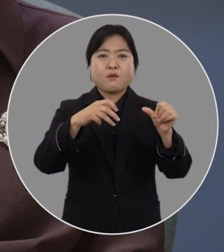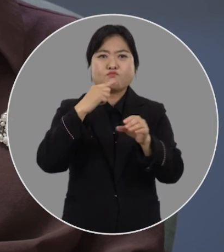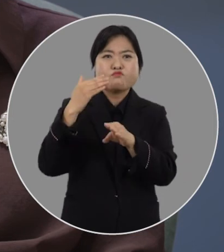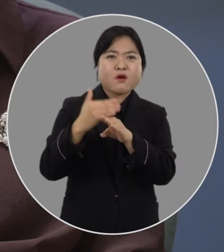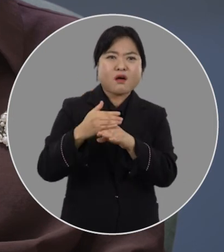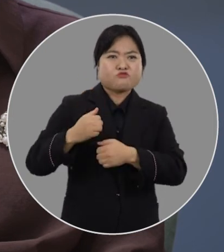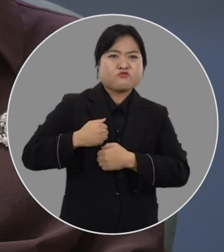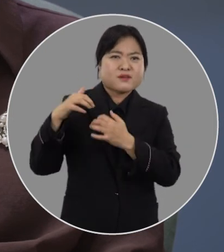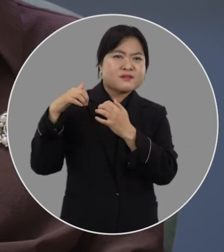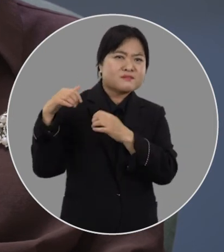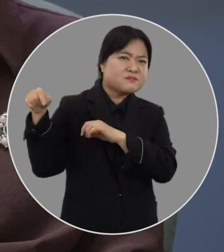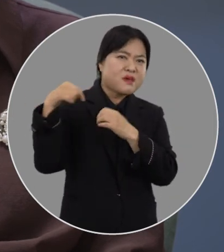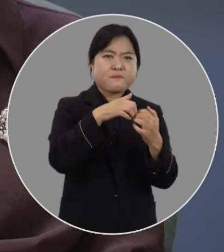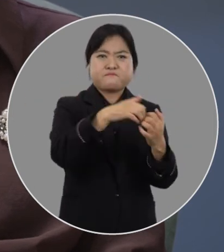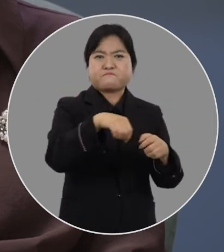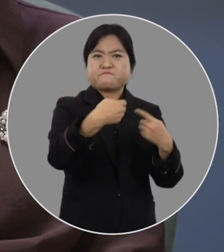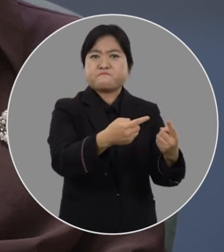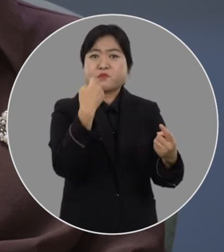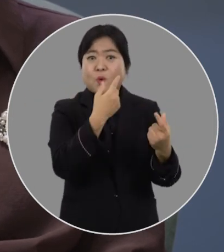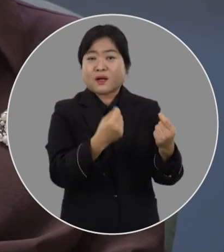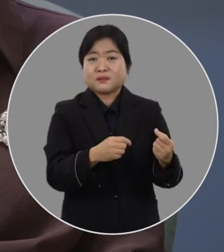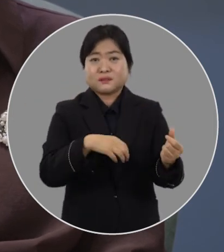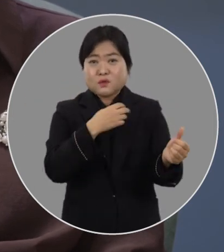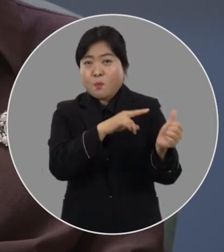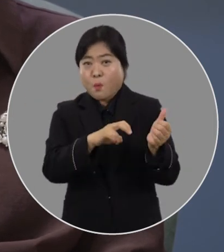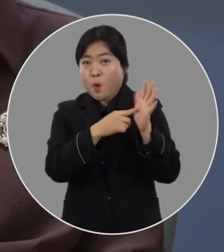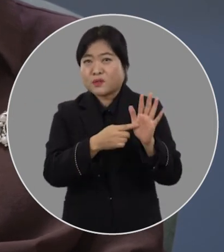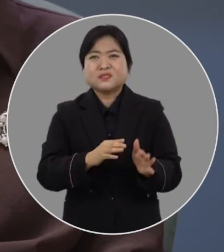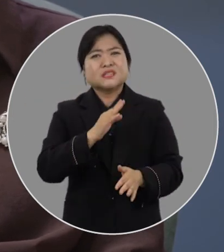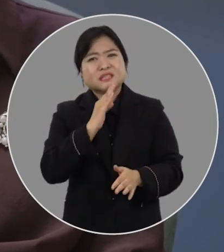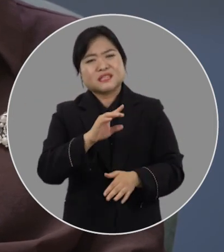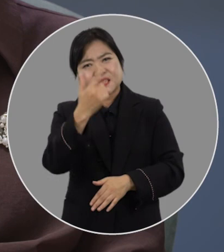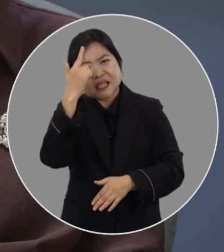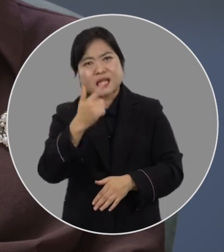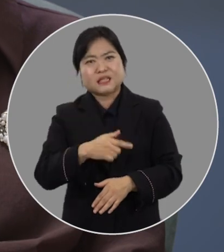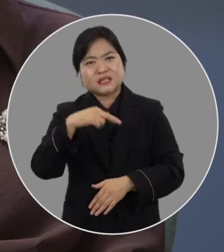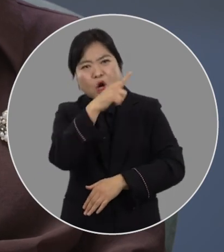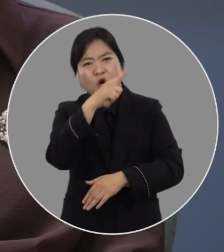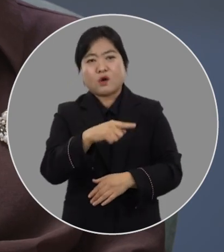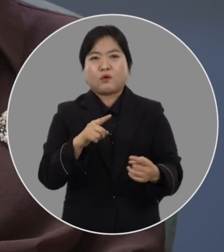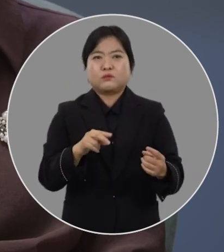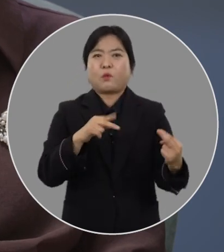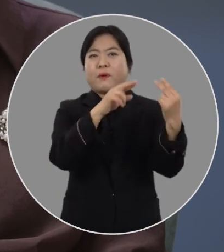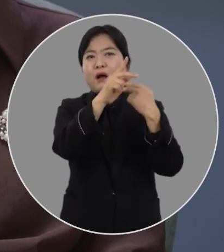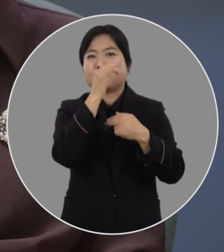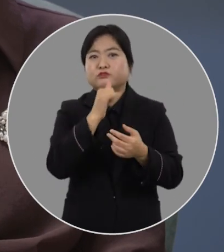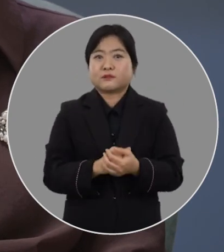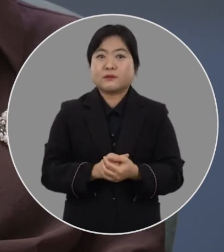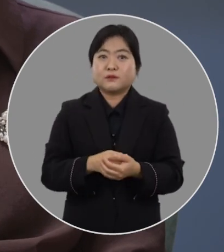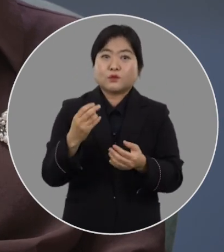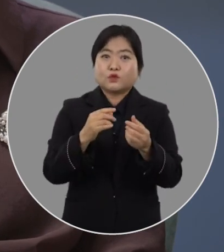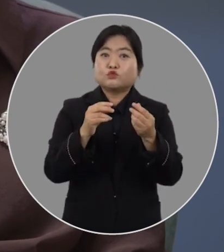북한군 개입설과 같은 혐오 표현은 팩트체크를 통해서 논박할 수 있습니다. 두 번째로